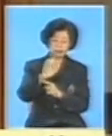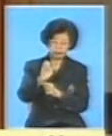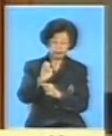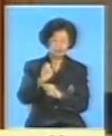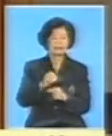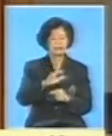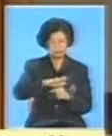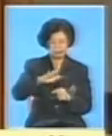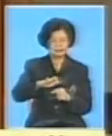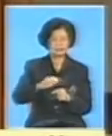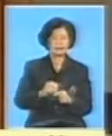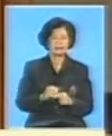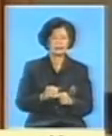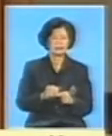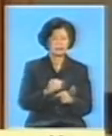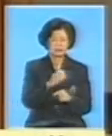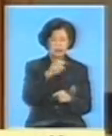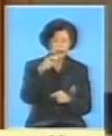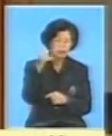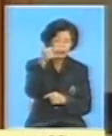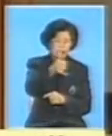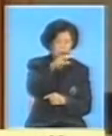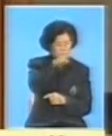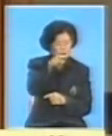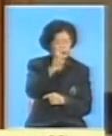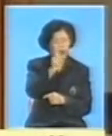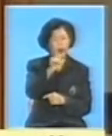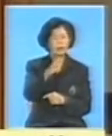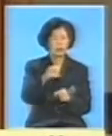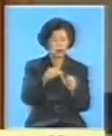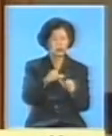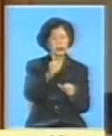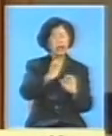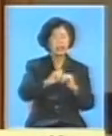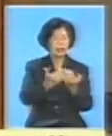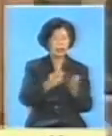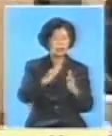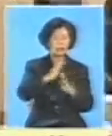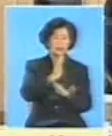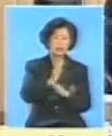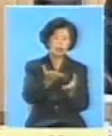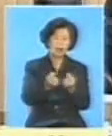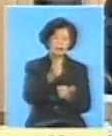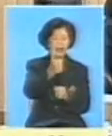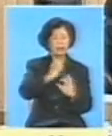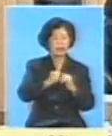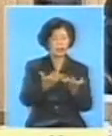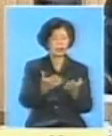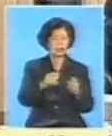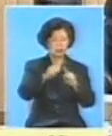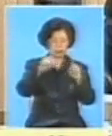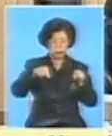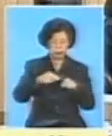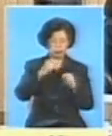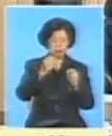ผมว่าเนี่ยเราไปตรวจสอบที่มันอยู่ได้ยังไงนะมันอยู่ได้ยังไงและไอ้บริษัทรับได้ยังไงในเมื่อมันไม่มีใบอนุญาตนั่นต้อง